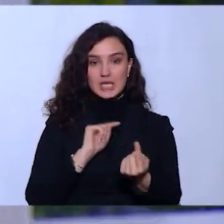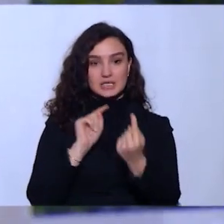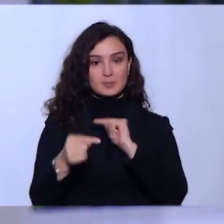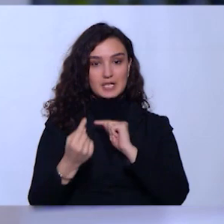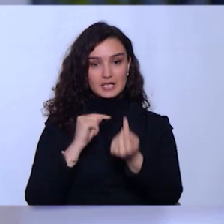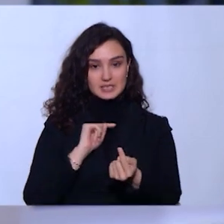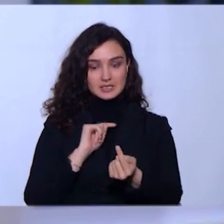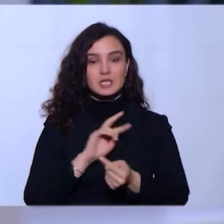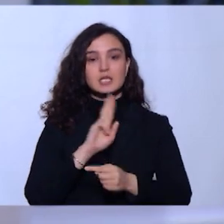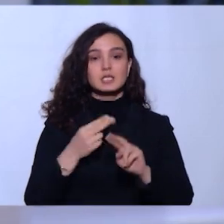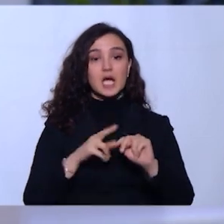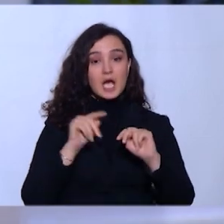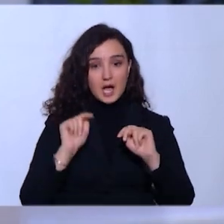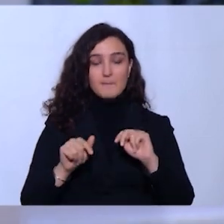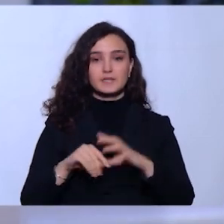ერთმანეთს და ამით